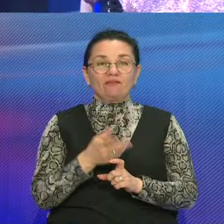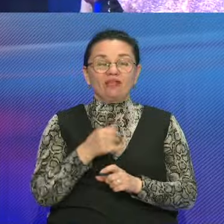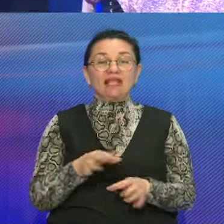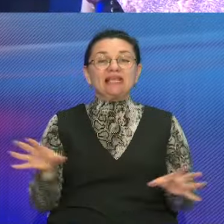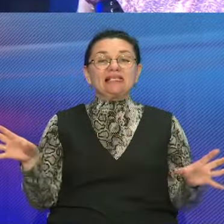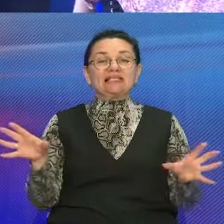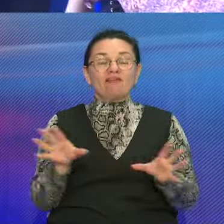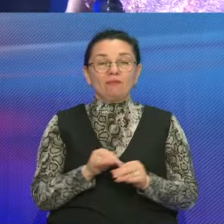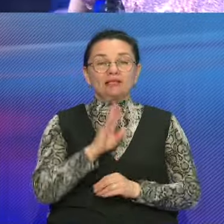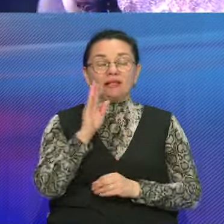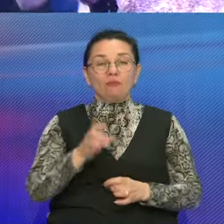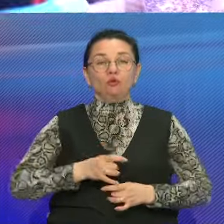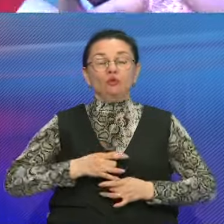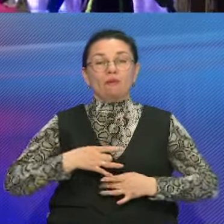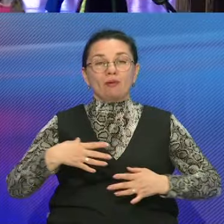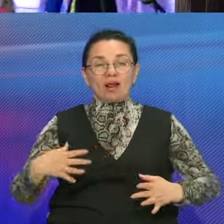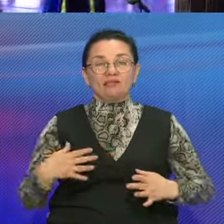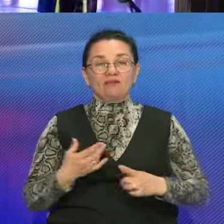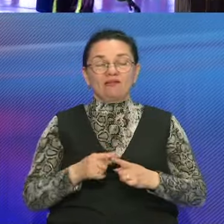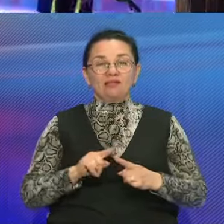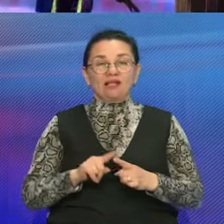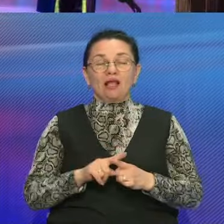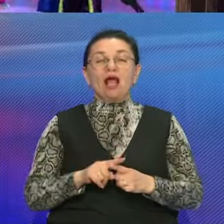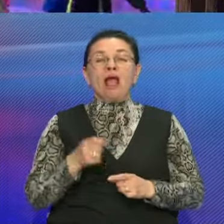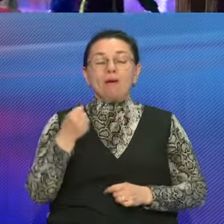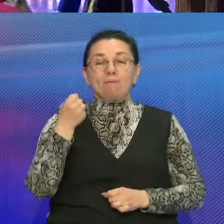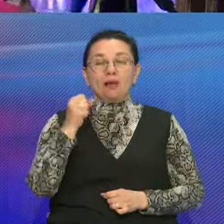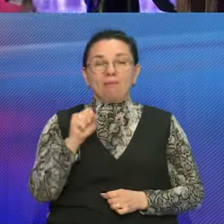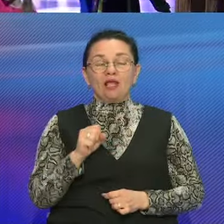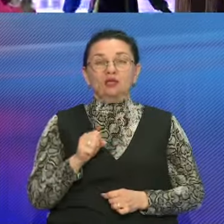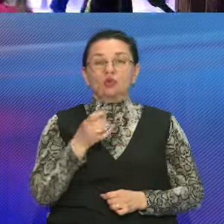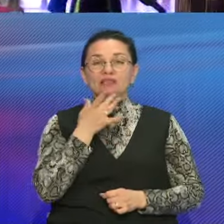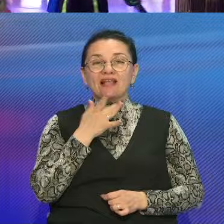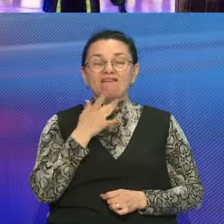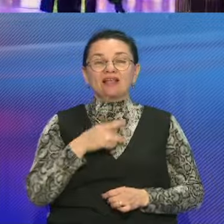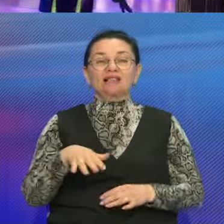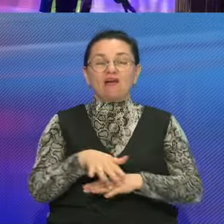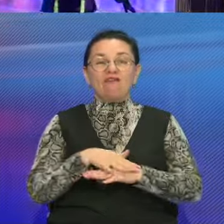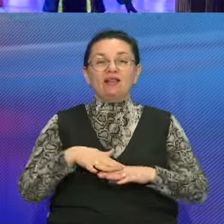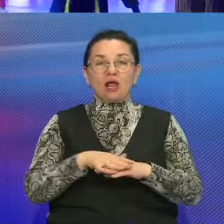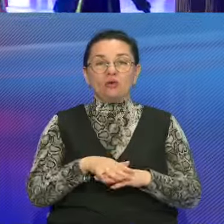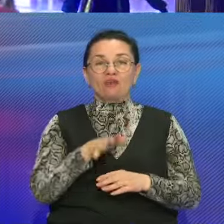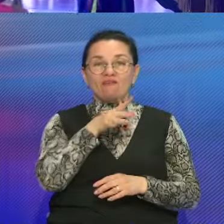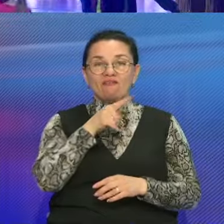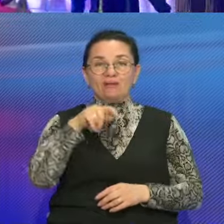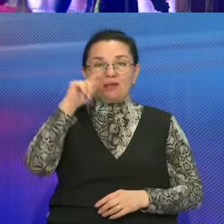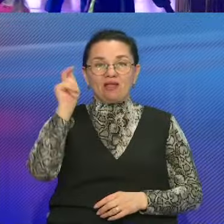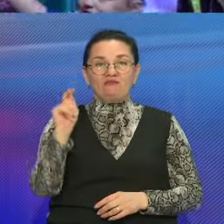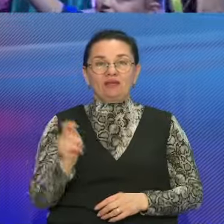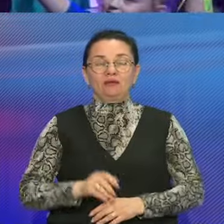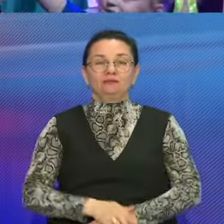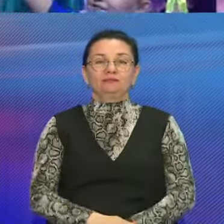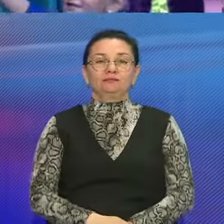будуть святкувати 80-ті великої перемоги совєтського народу у Великій Айчинній війні.